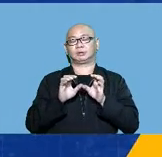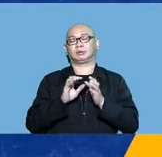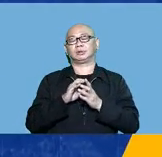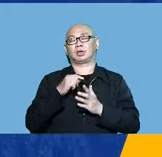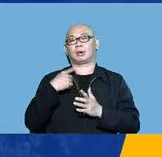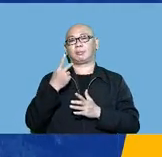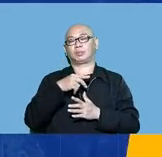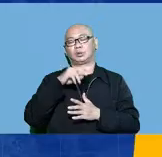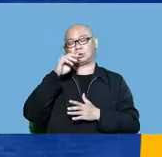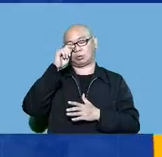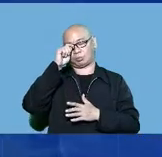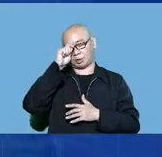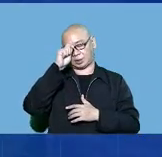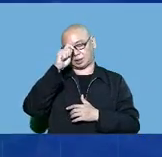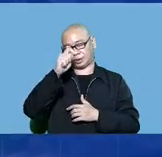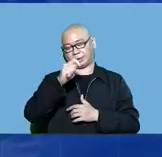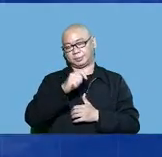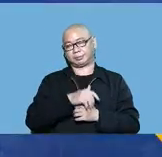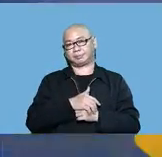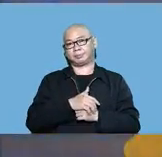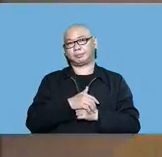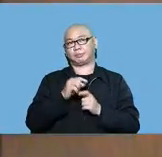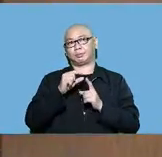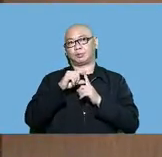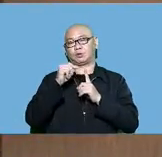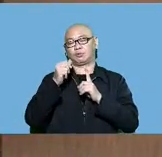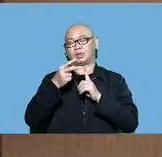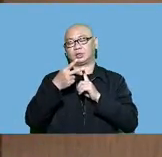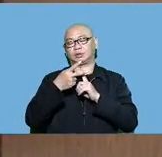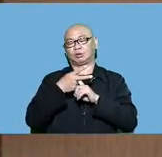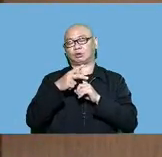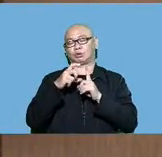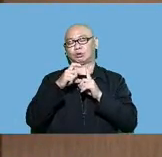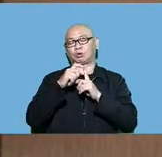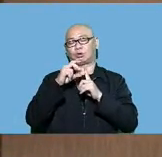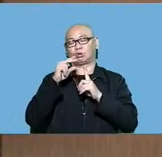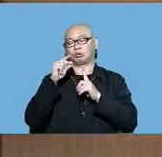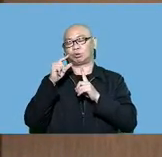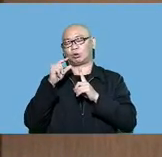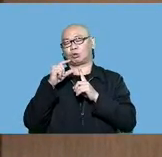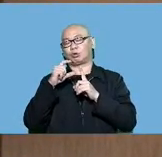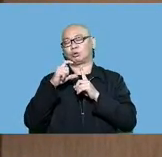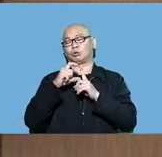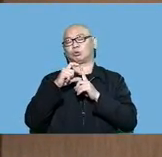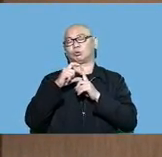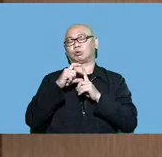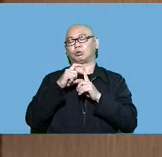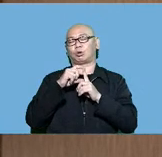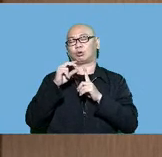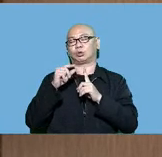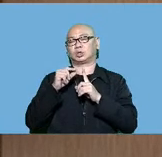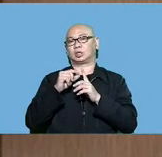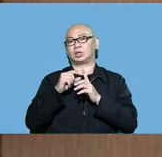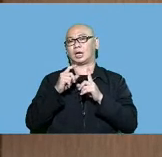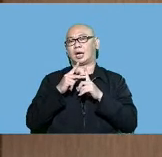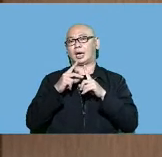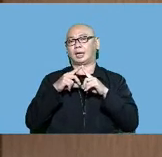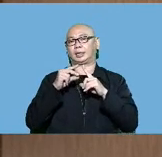Yang kami hormati Profesor Dr. Dr. Kardono Susanto.